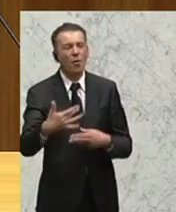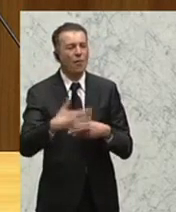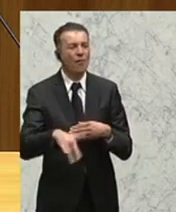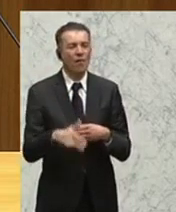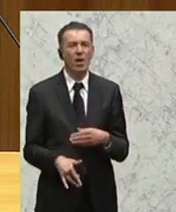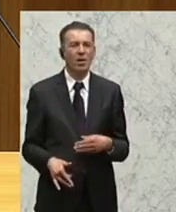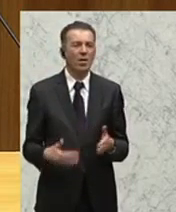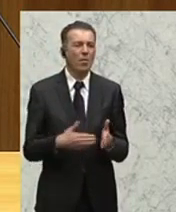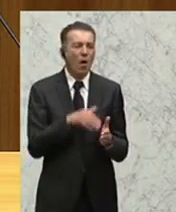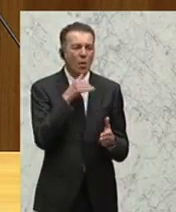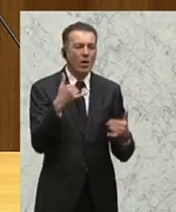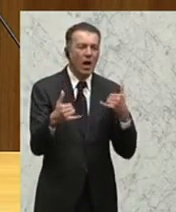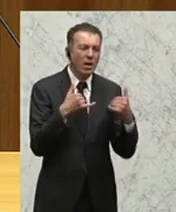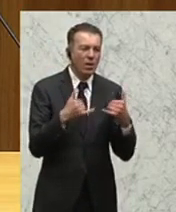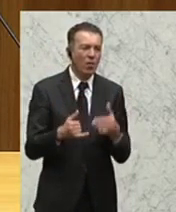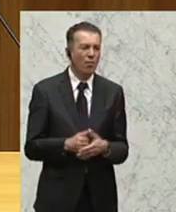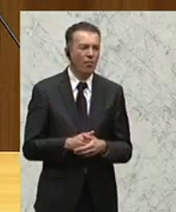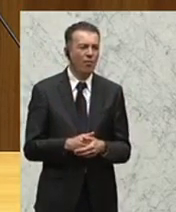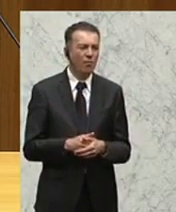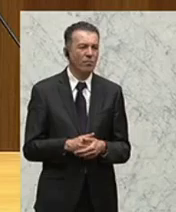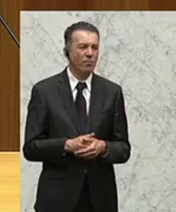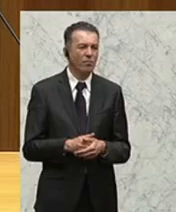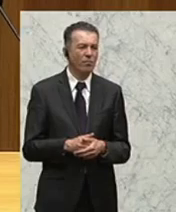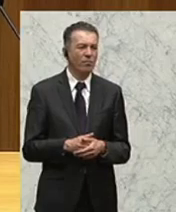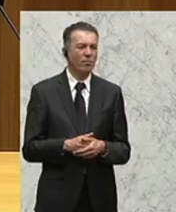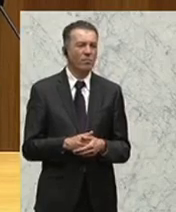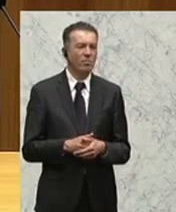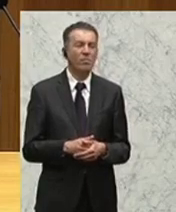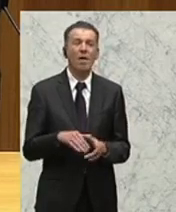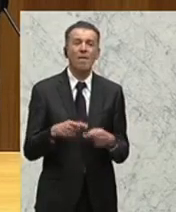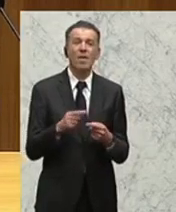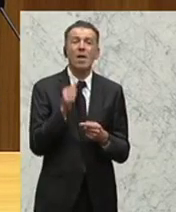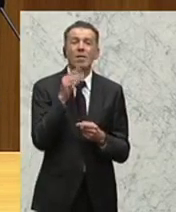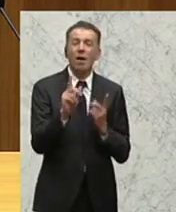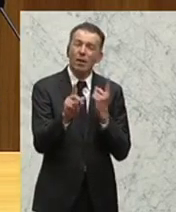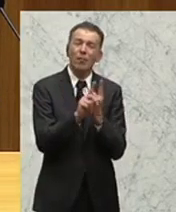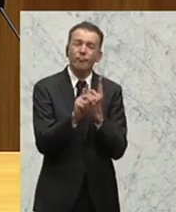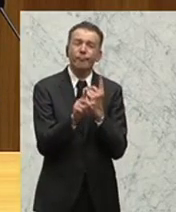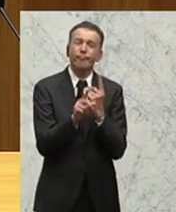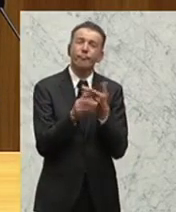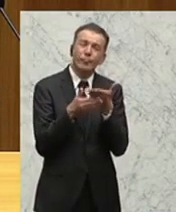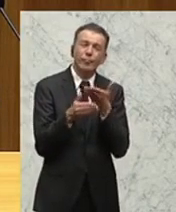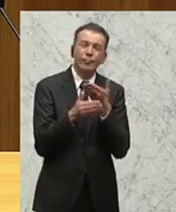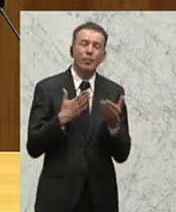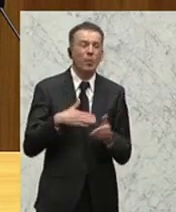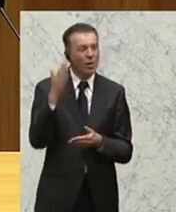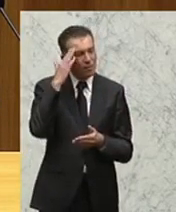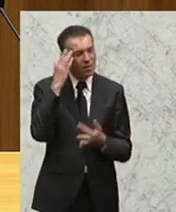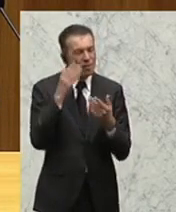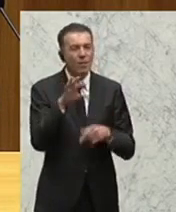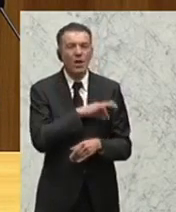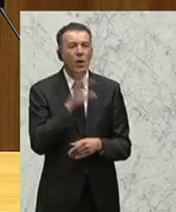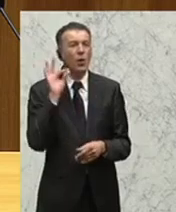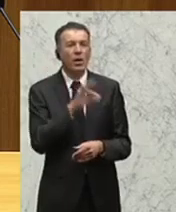anrufen, einen Wirt kennen wir so viel. Mit Wirtinnen, mit denen sprechen wir täglich. Und da möchte ich wissen, wie viele Kolleginnen und Kollegen